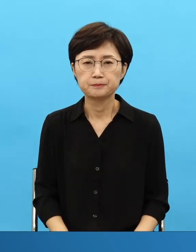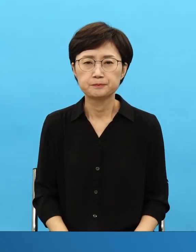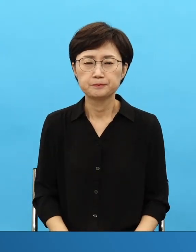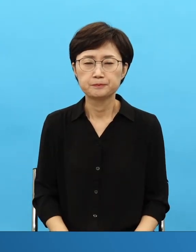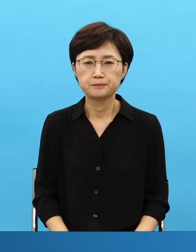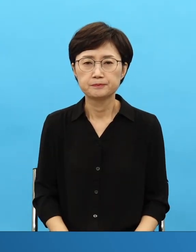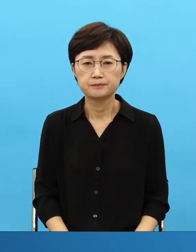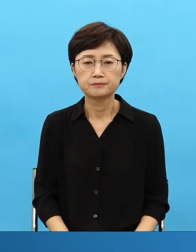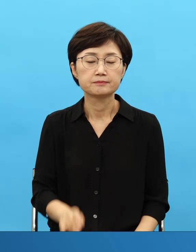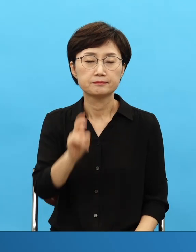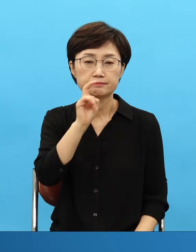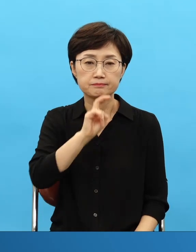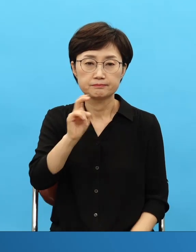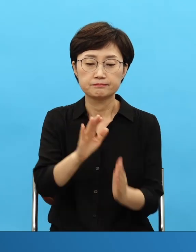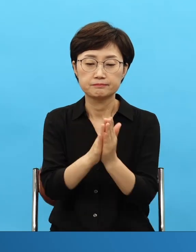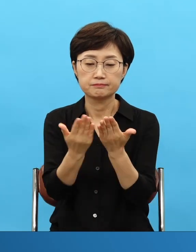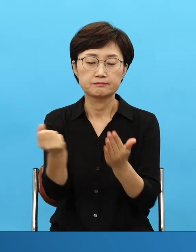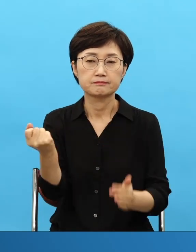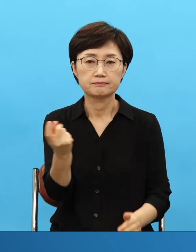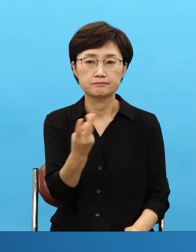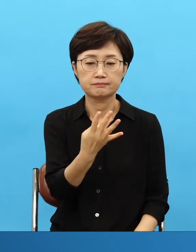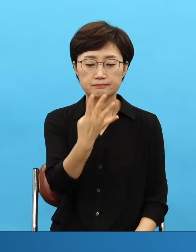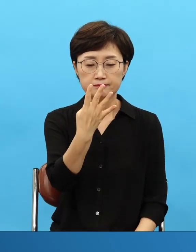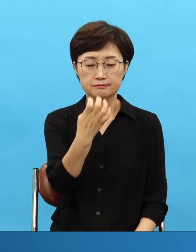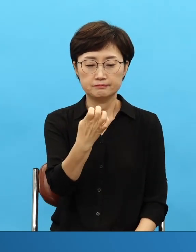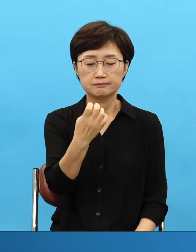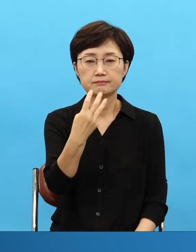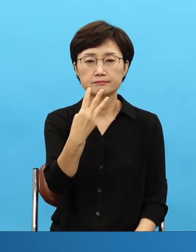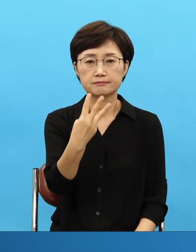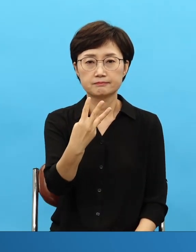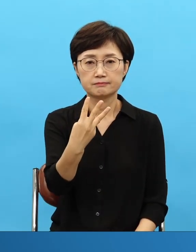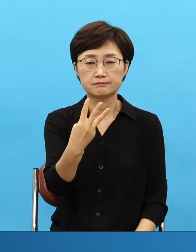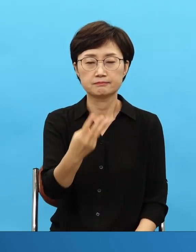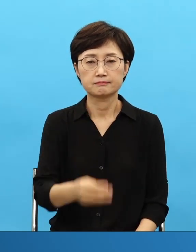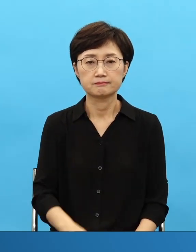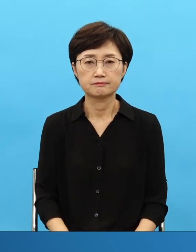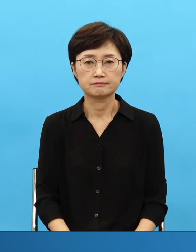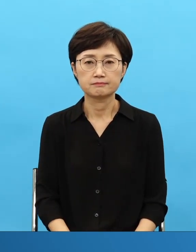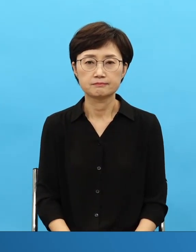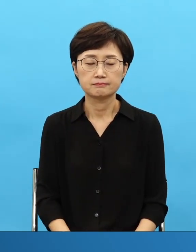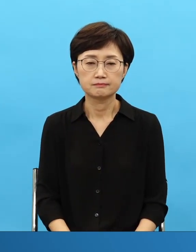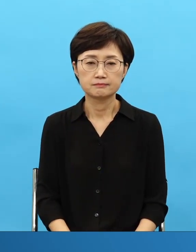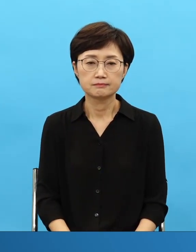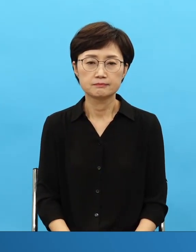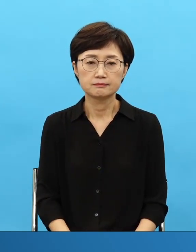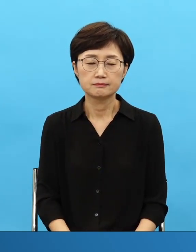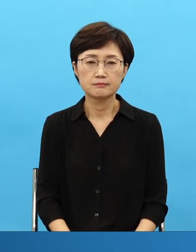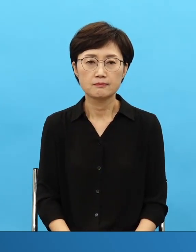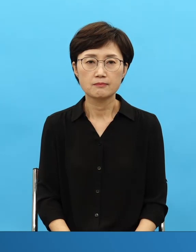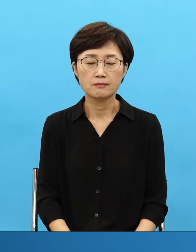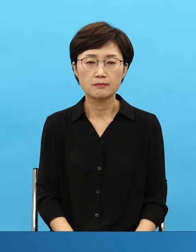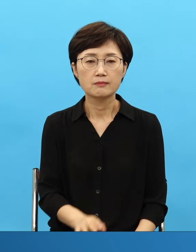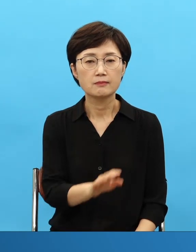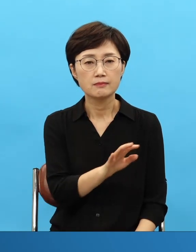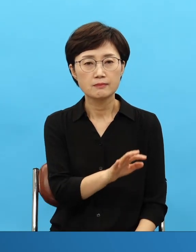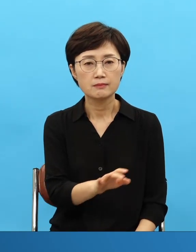Amen. 찬송 43장을 찬송드립니다. Let us sing hymn 43 together.